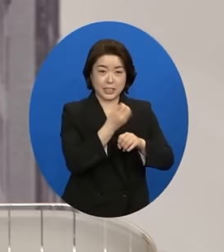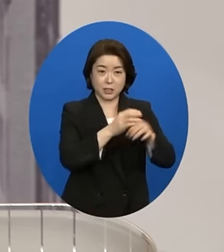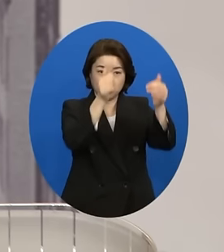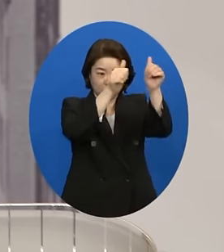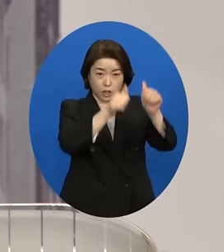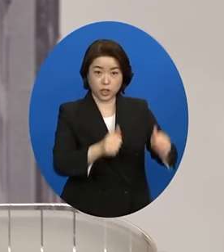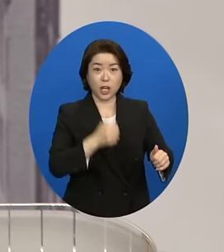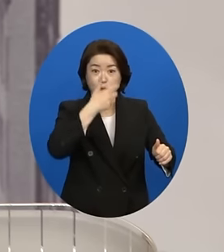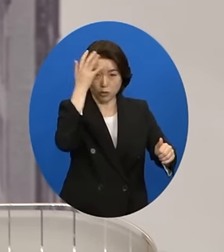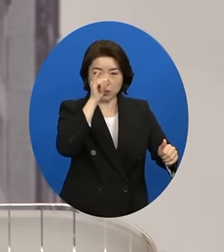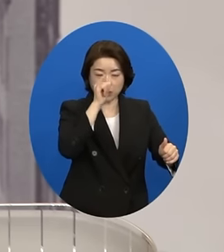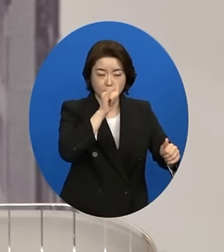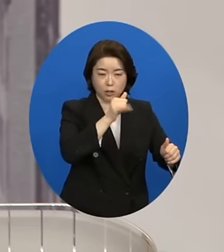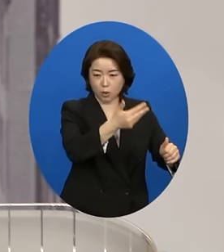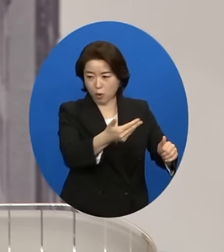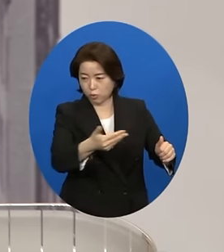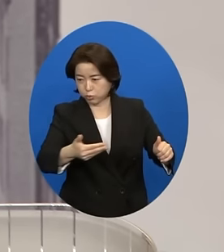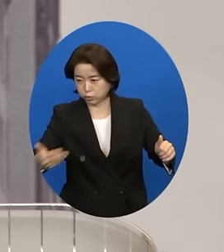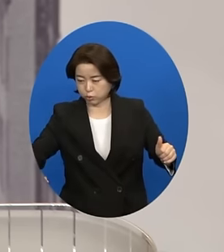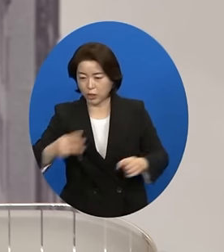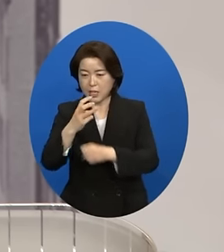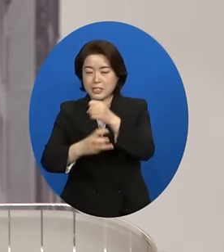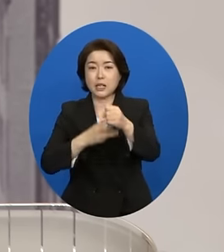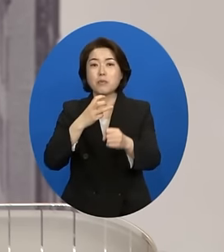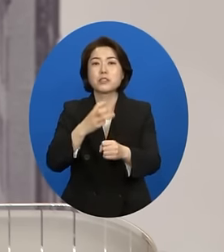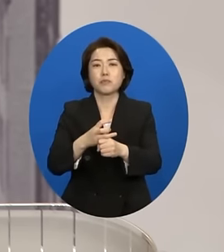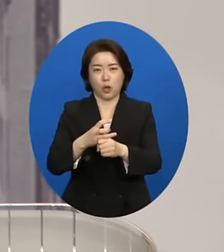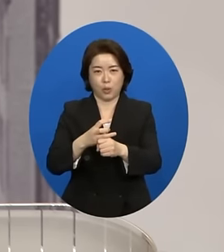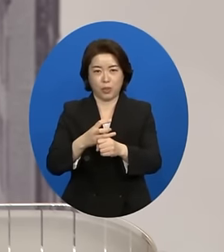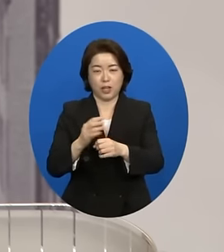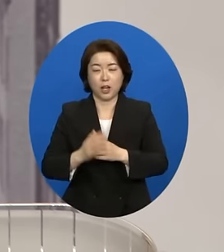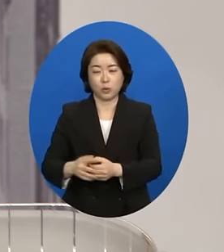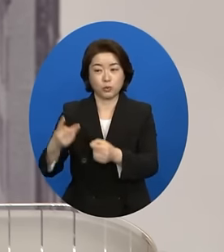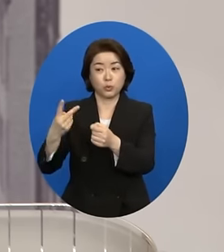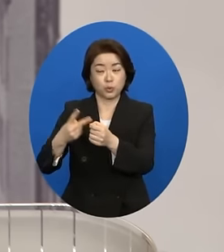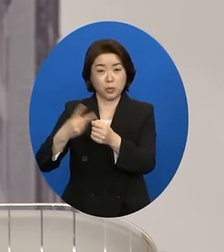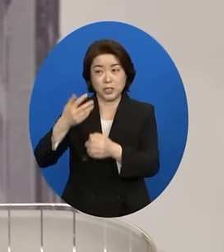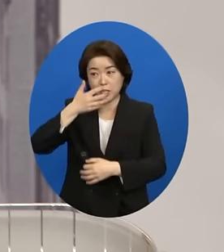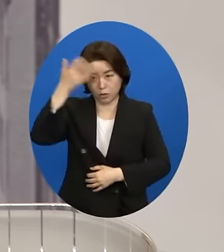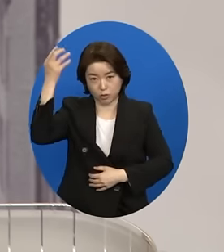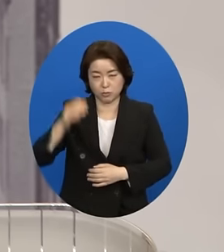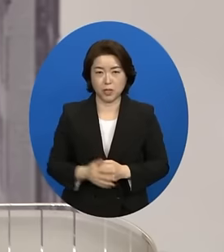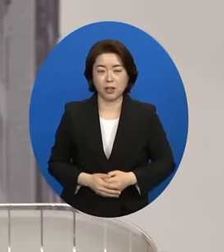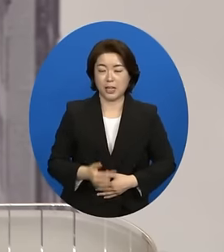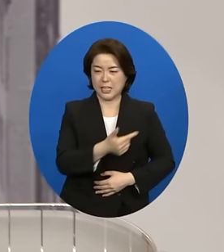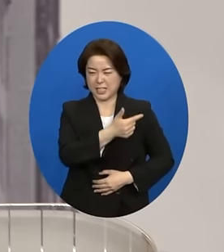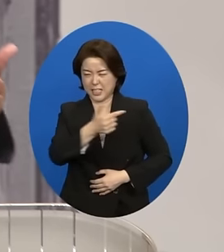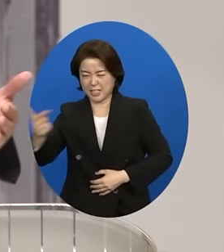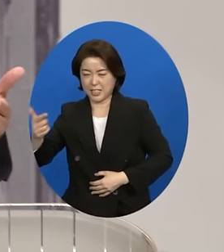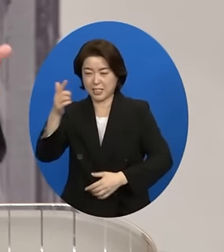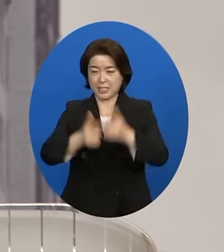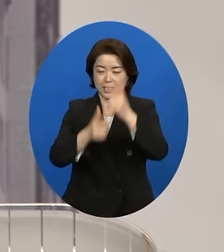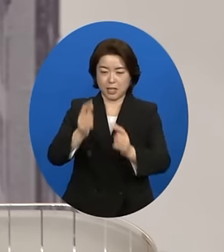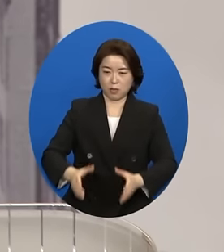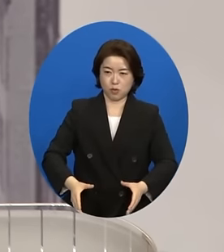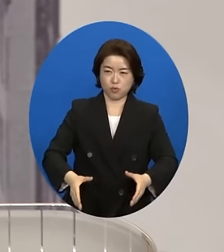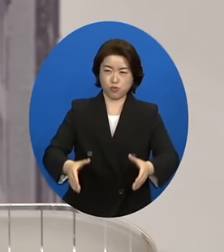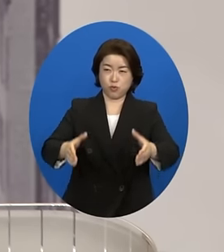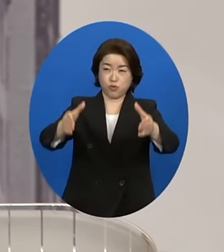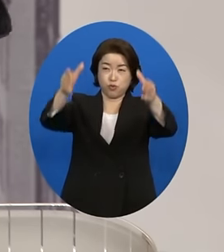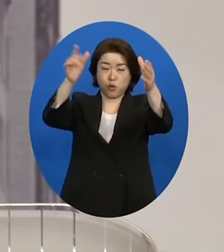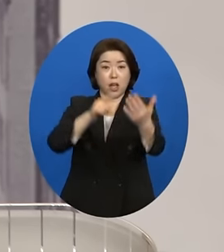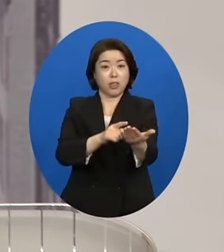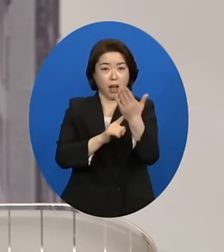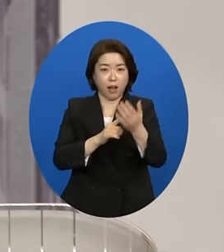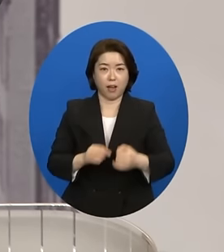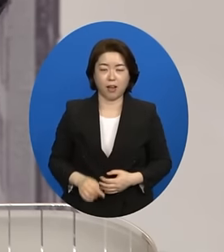꿈은 그로부터 대략 한 30년이 지난 다음인데 두 번째 꿈에서는 커다란 나무가 등장합니다. 이 나무가 자라서